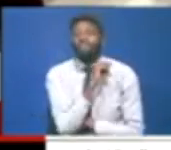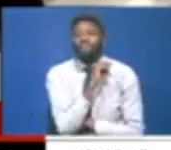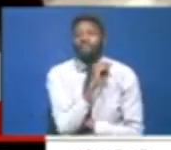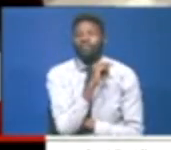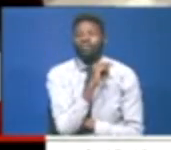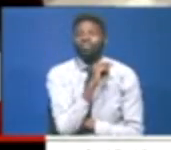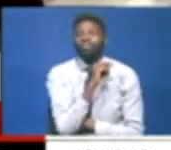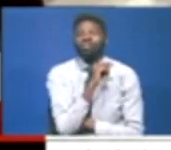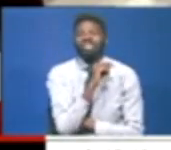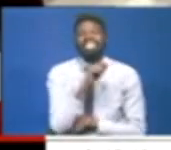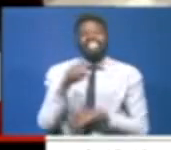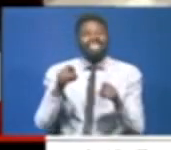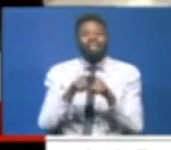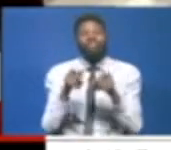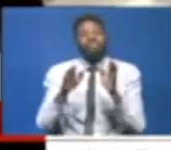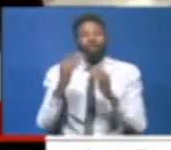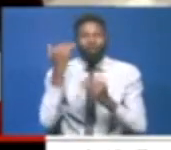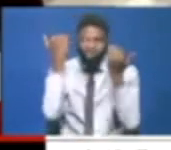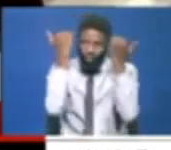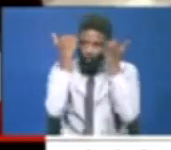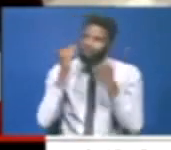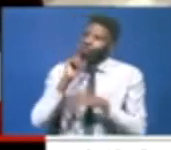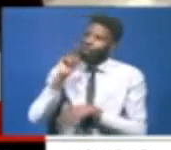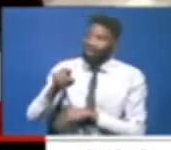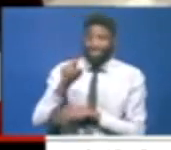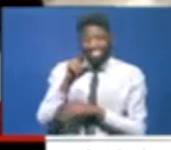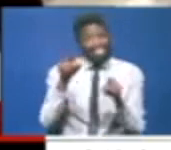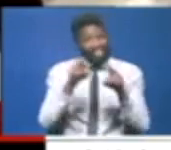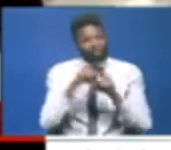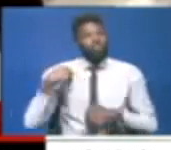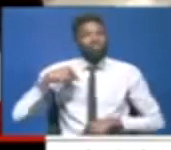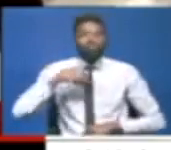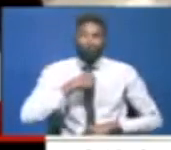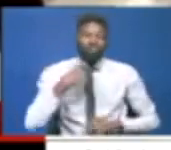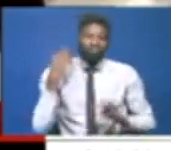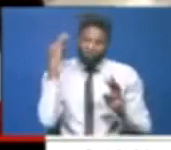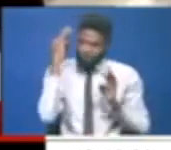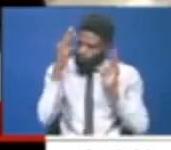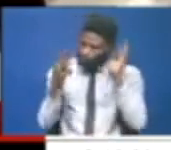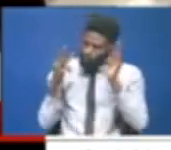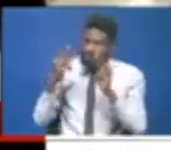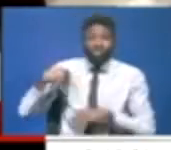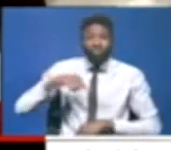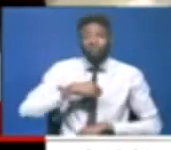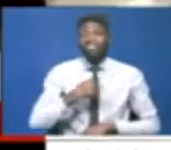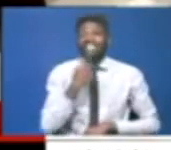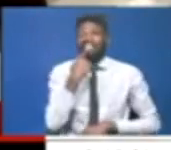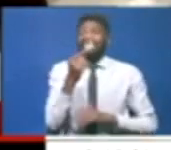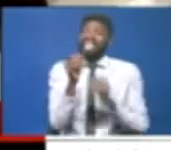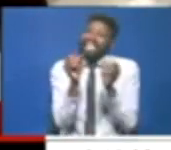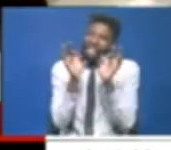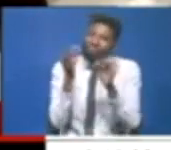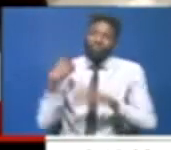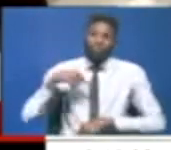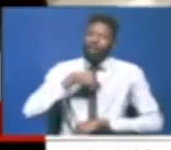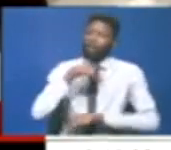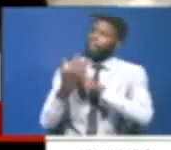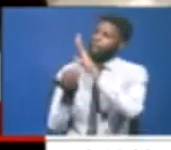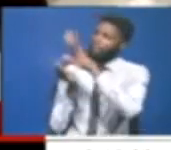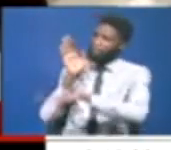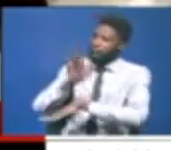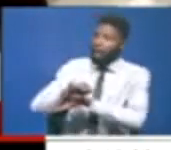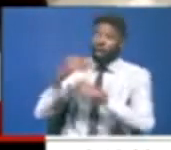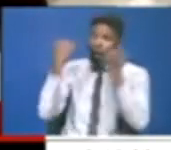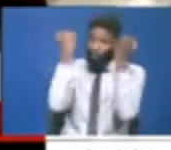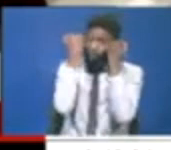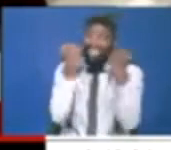koti ilivyoagiza. Basi haya ndo mambo yanatupa wasiwasi, tunasema tukirudi tena kotini kutakuwa na uhaki